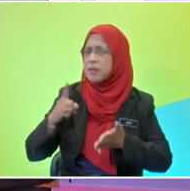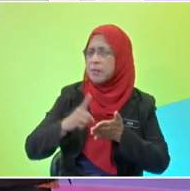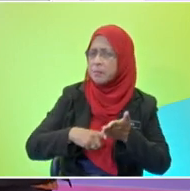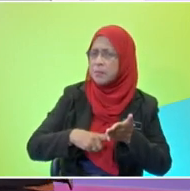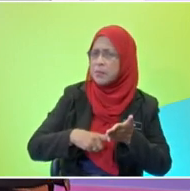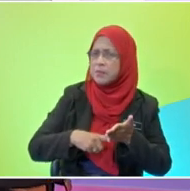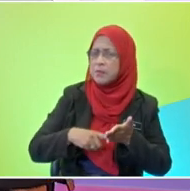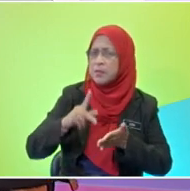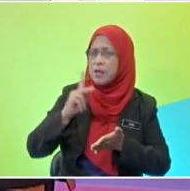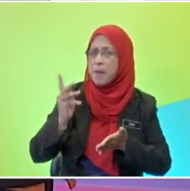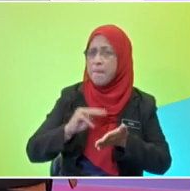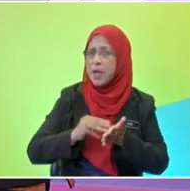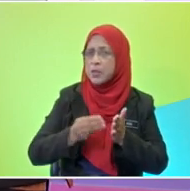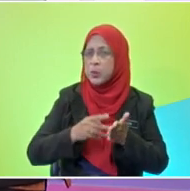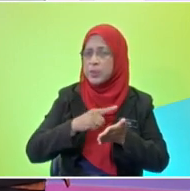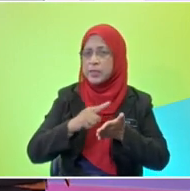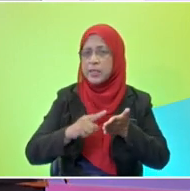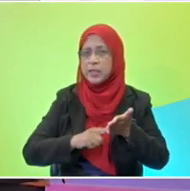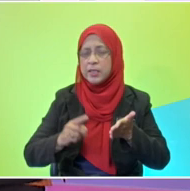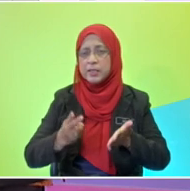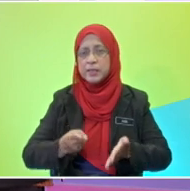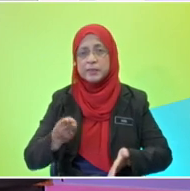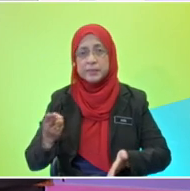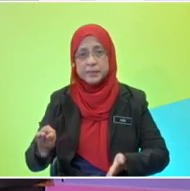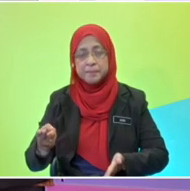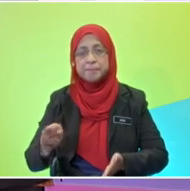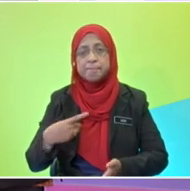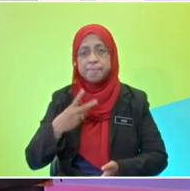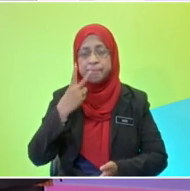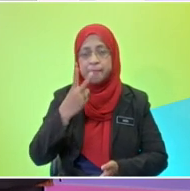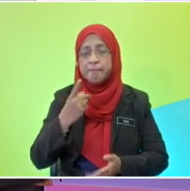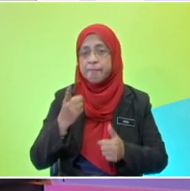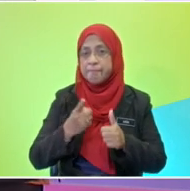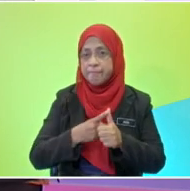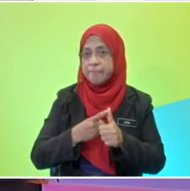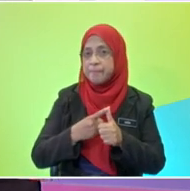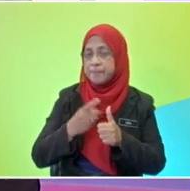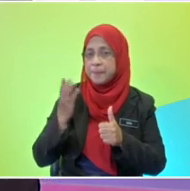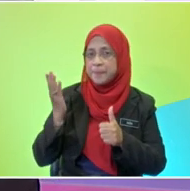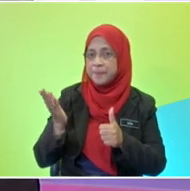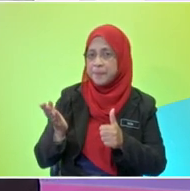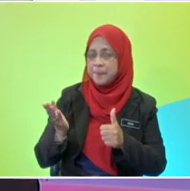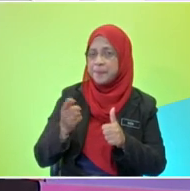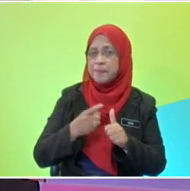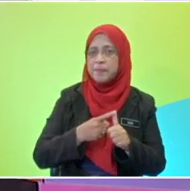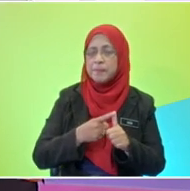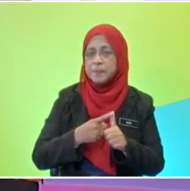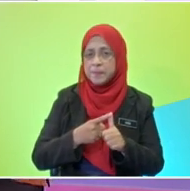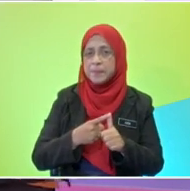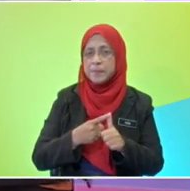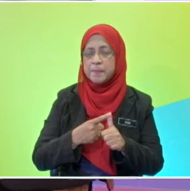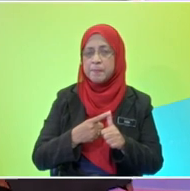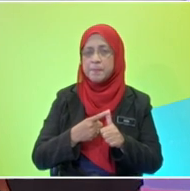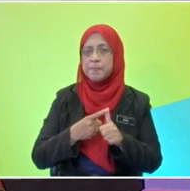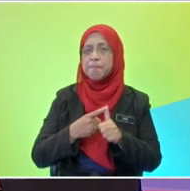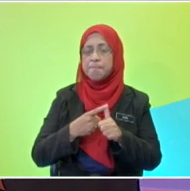apa harta yang kena keluarga ya Oke jadi kita akan tengok yang pertama Ya yang